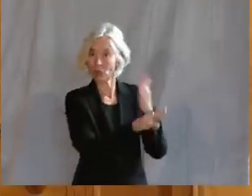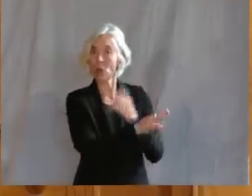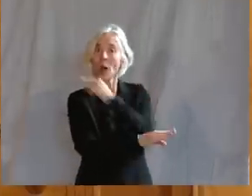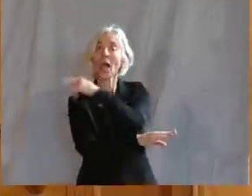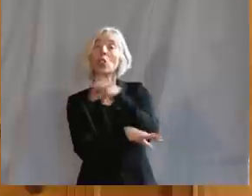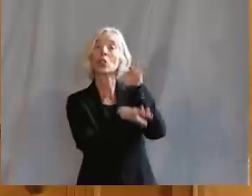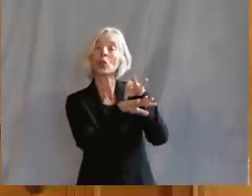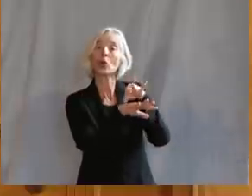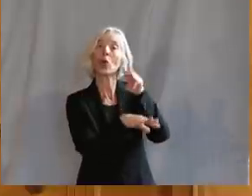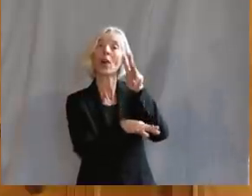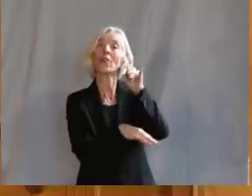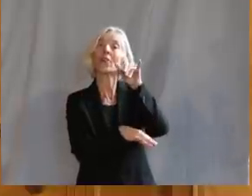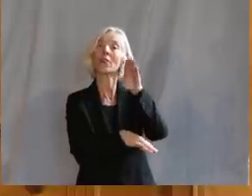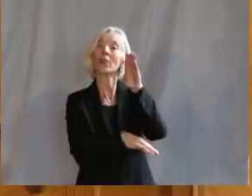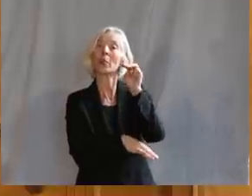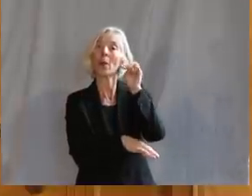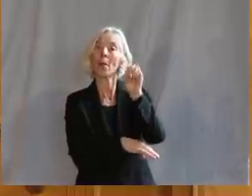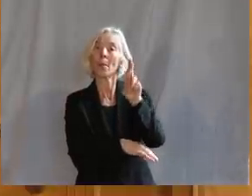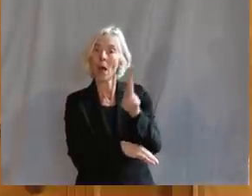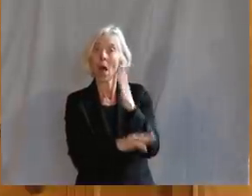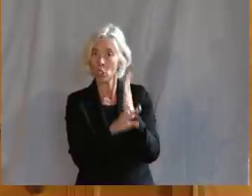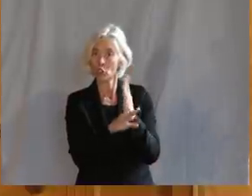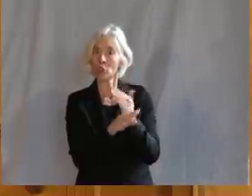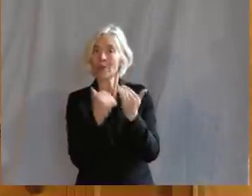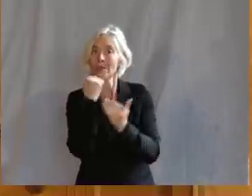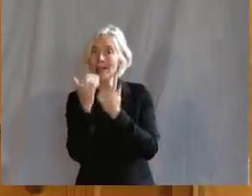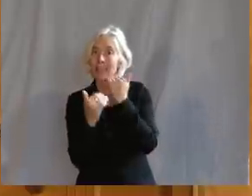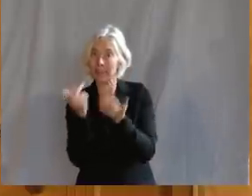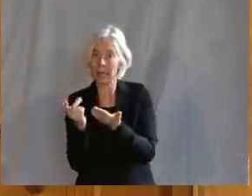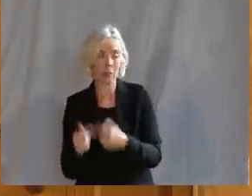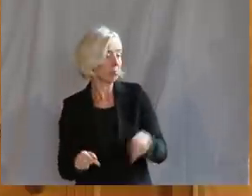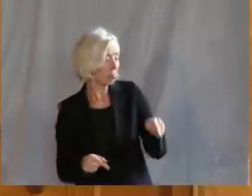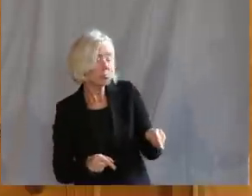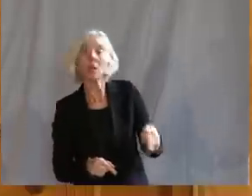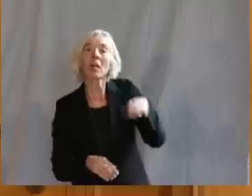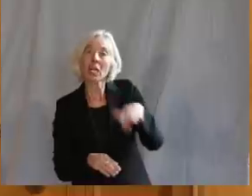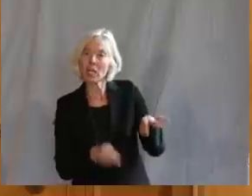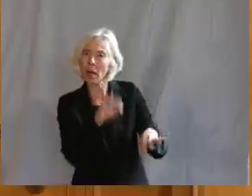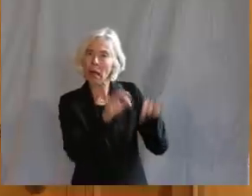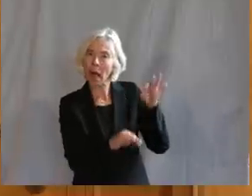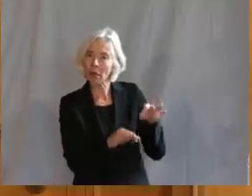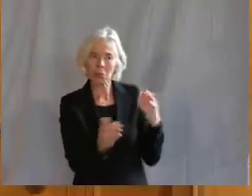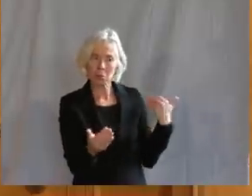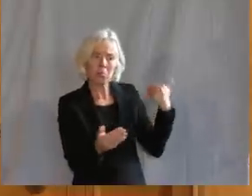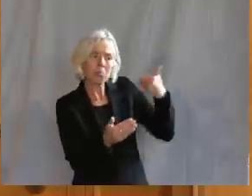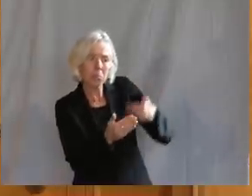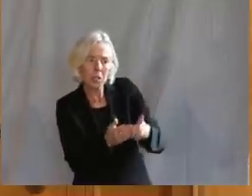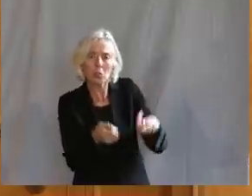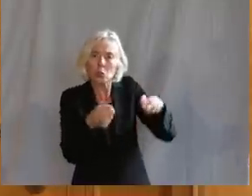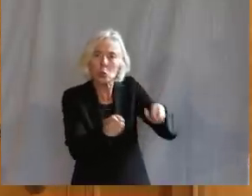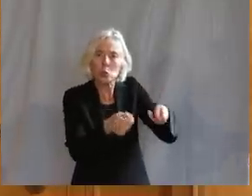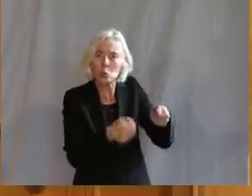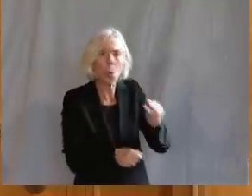auch deutlich gemacht. Glücklicherweise haben wir in den Kitas bisher nur wenige Quarantänemaßnahmen und wenige